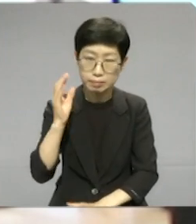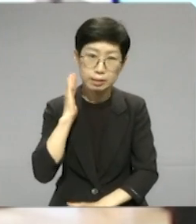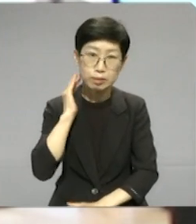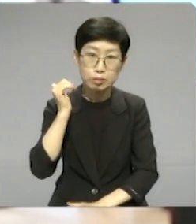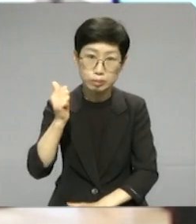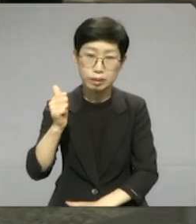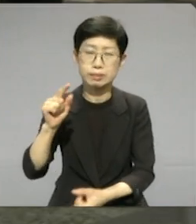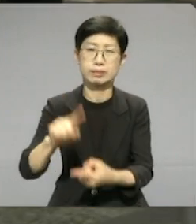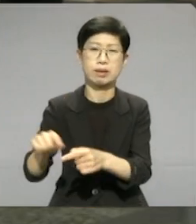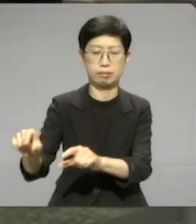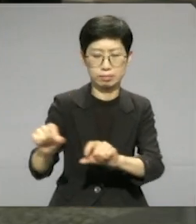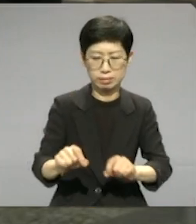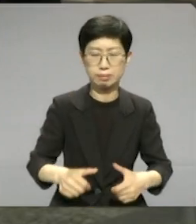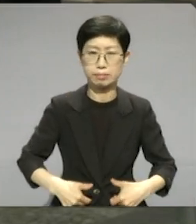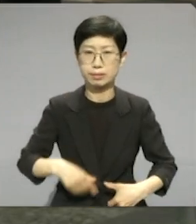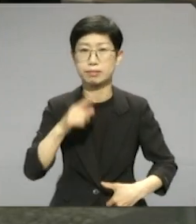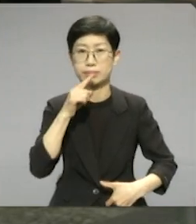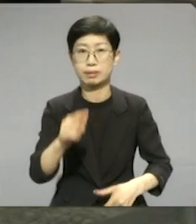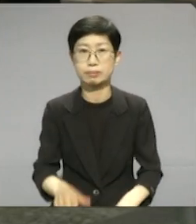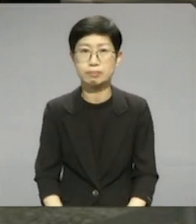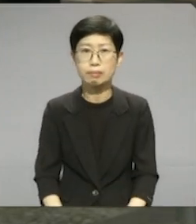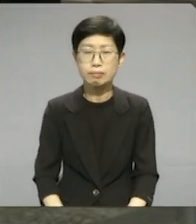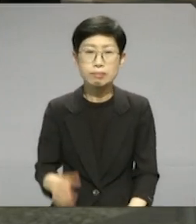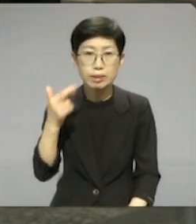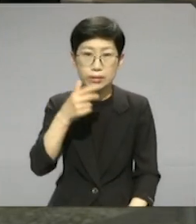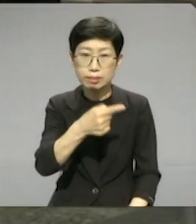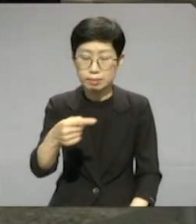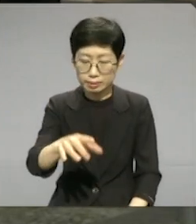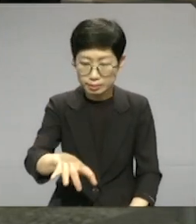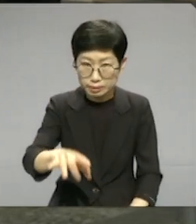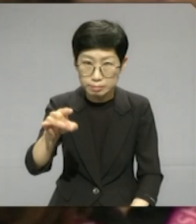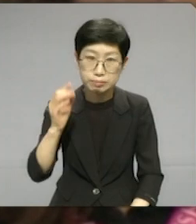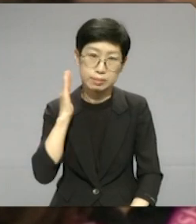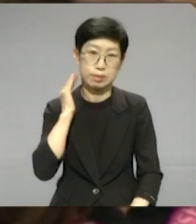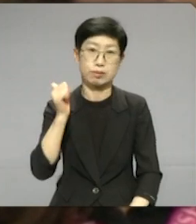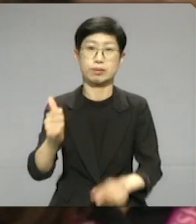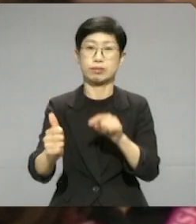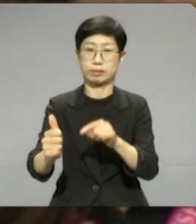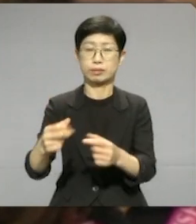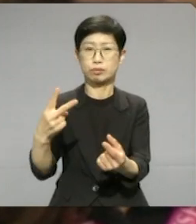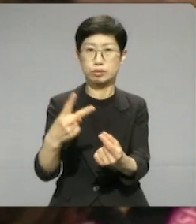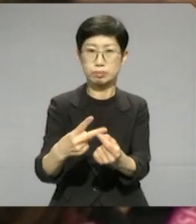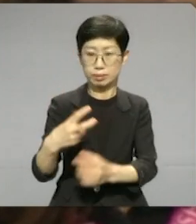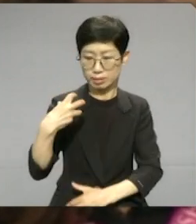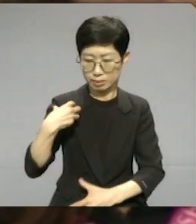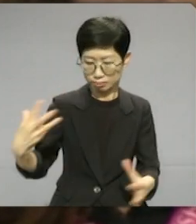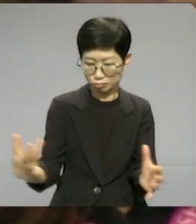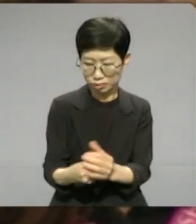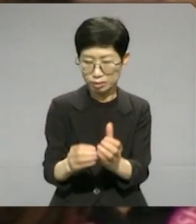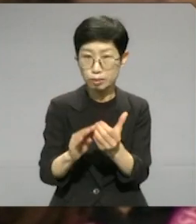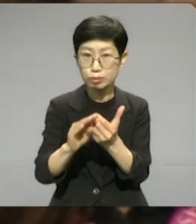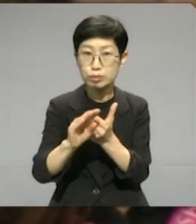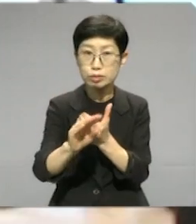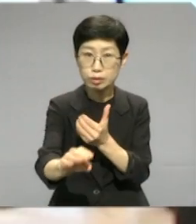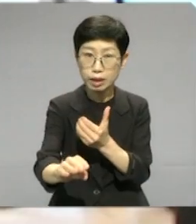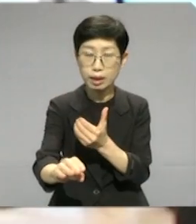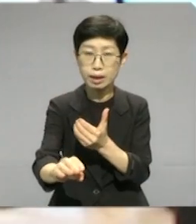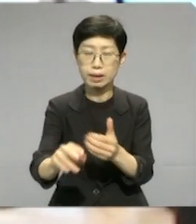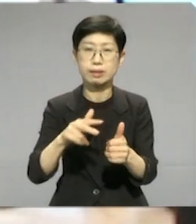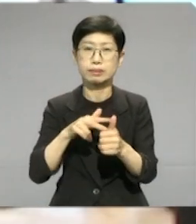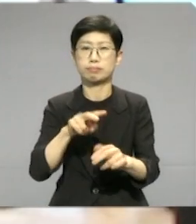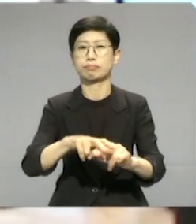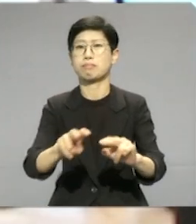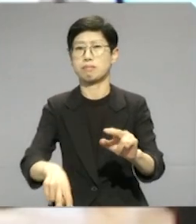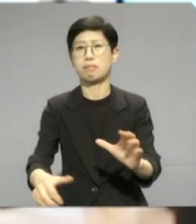때라고 말했습니다 미국의 초대 대통령인 조지 워싱턴은 두 번째 임기를 마친 뒤 헌법에 임기 제한